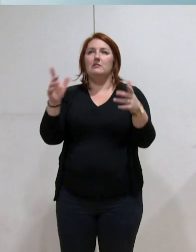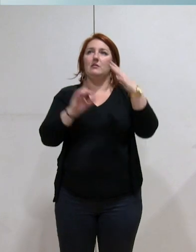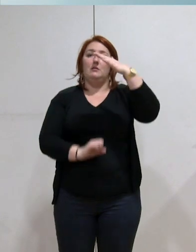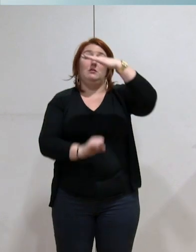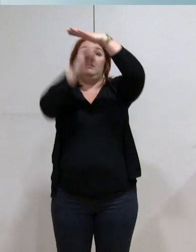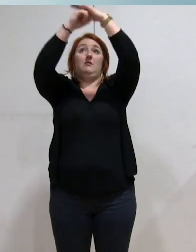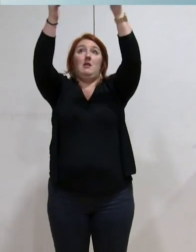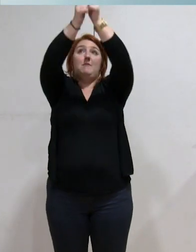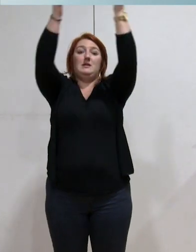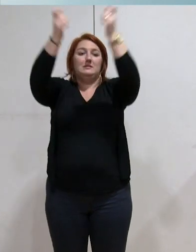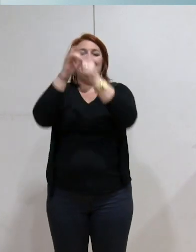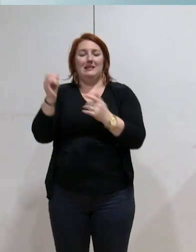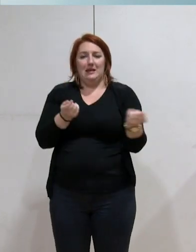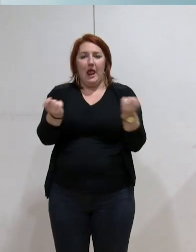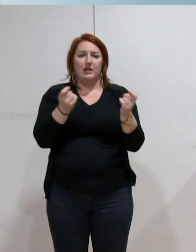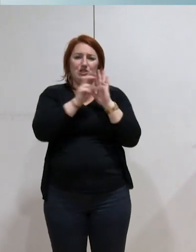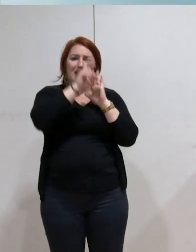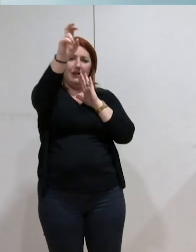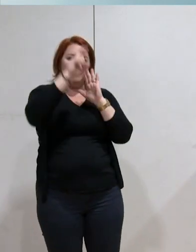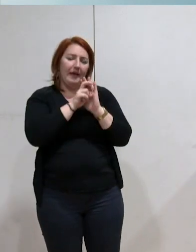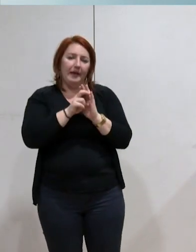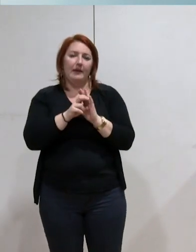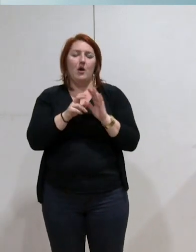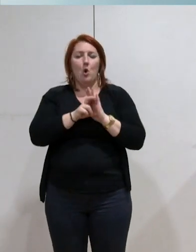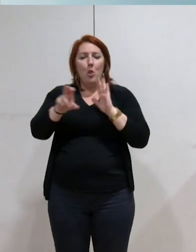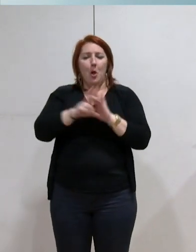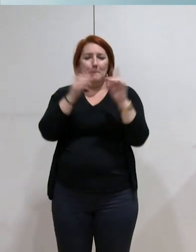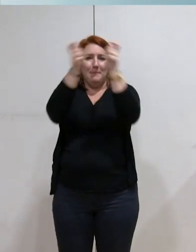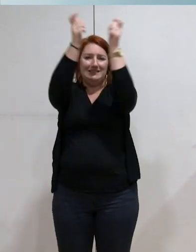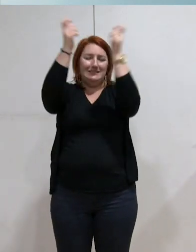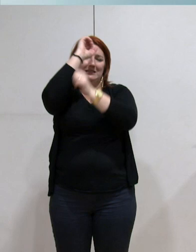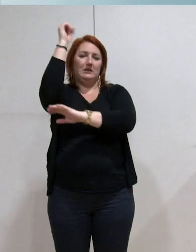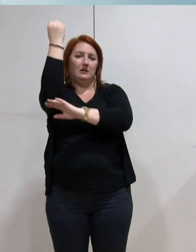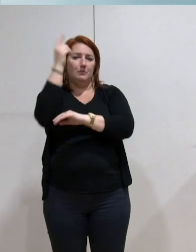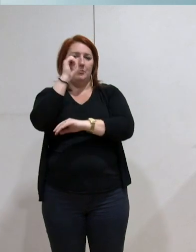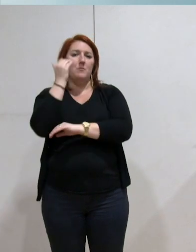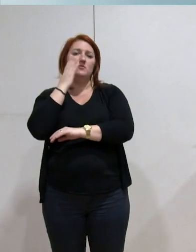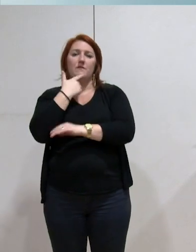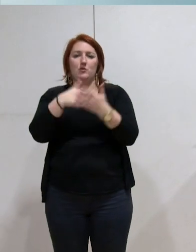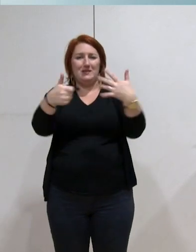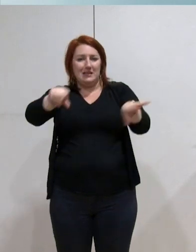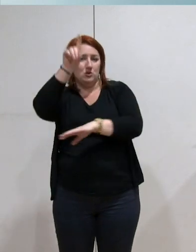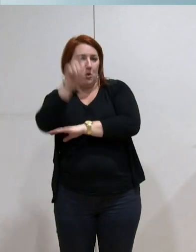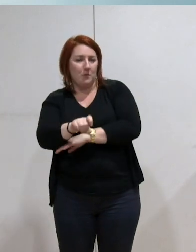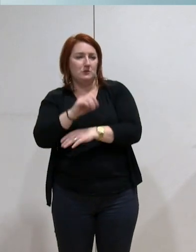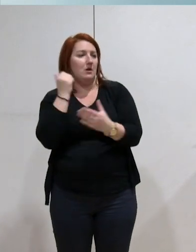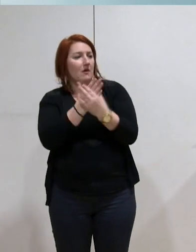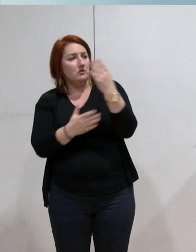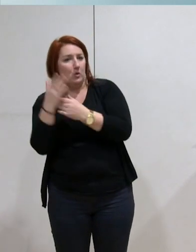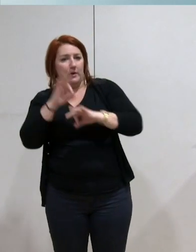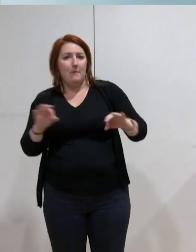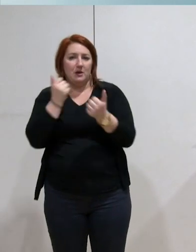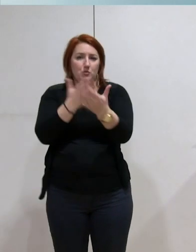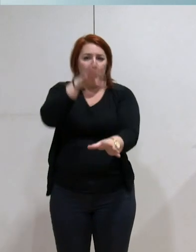par la Régie du tériphérique Greno Bastille à compté du 1er janvier 2016 pas d'intervention je le met au voix qui ne prend pas part au vote